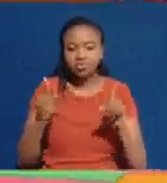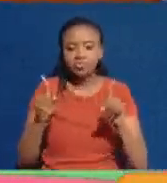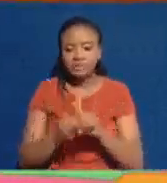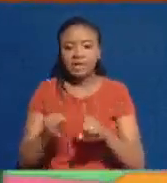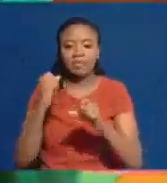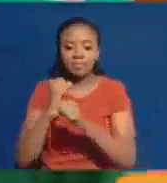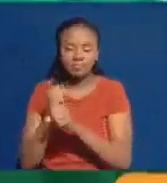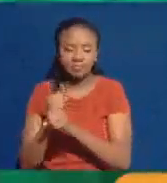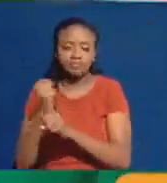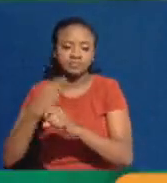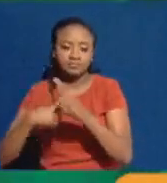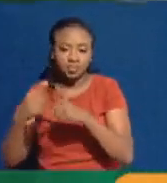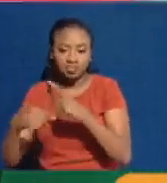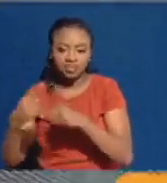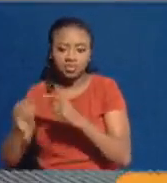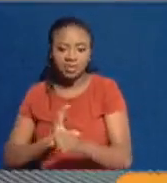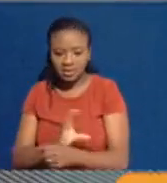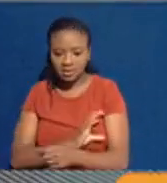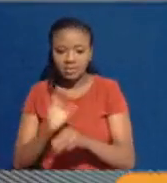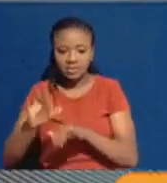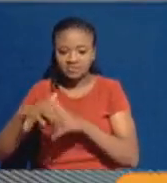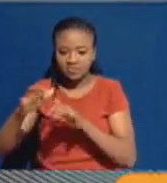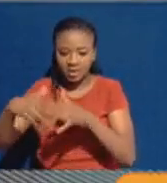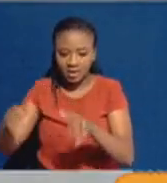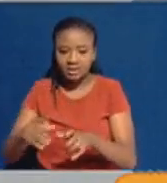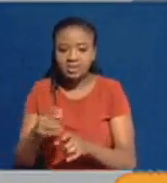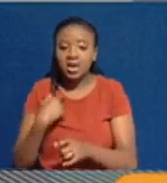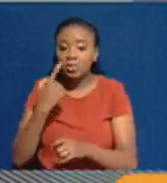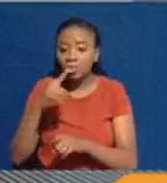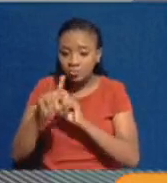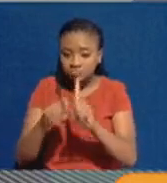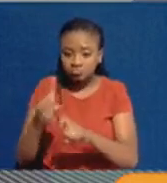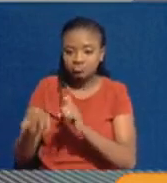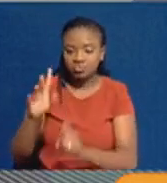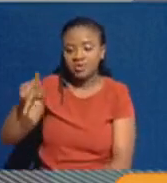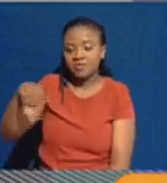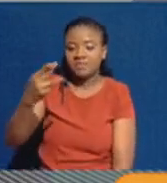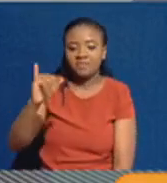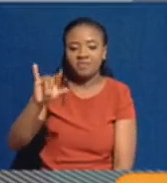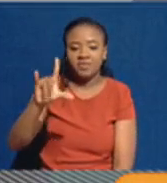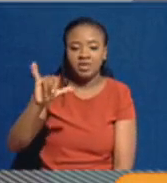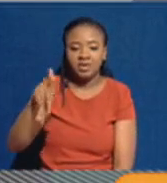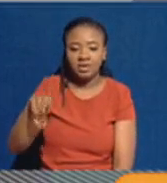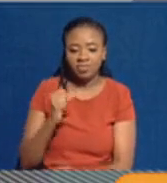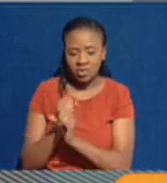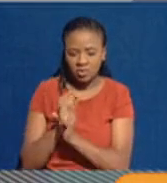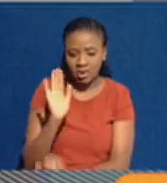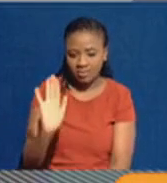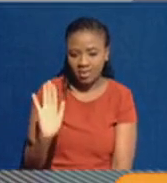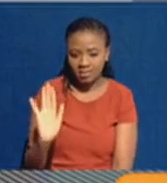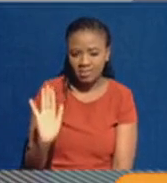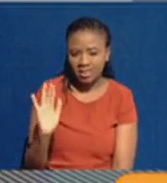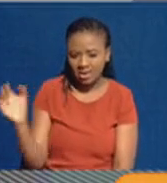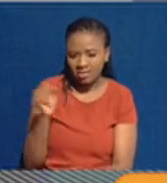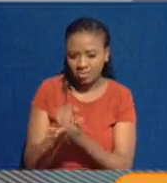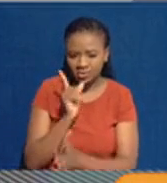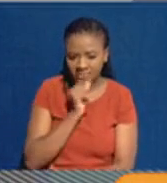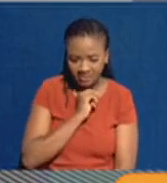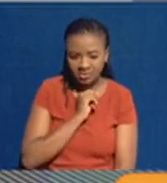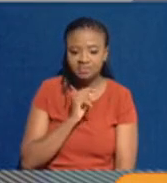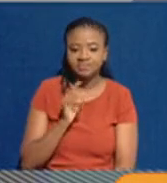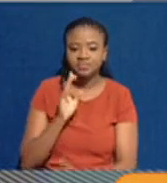itakuwa inaendelea katika kamati ya kilimo, ambapo Philip Harsame, aliyeteuliwa kuhudumu katika kitengo cha kilimo atahojiwa